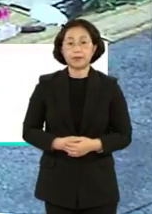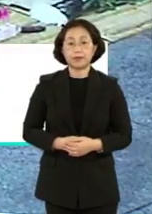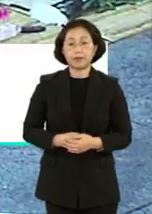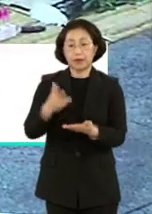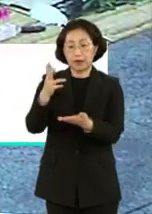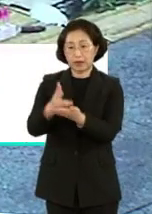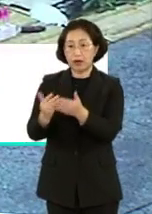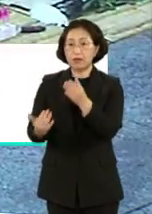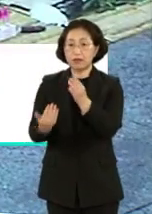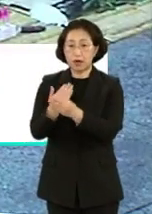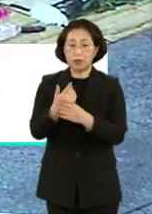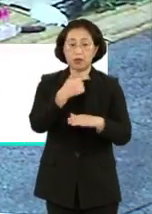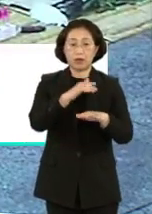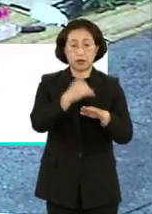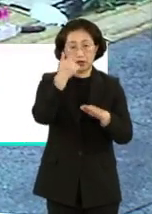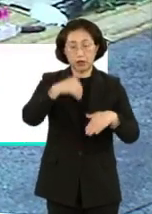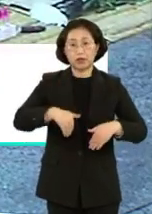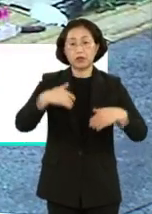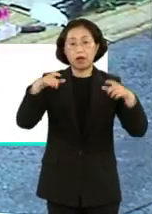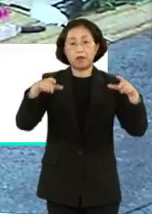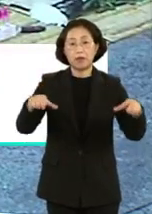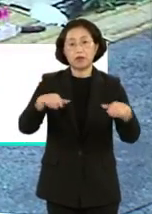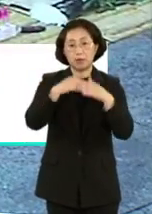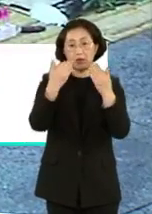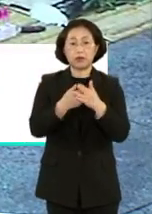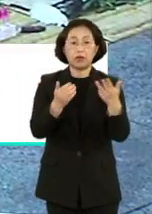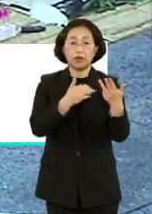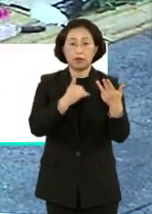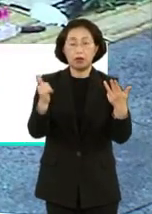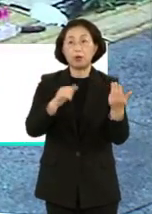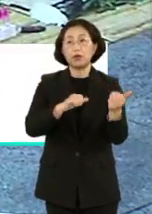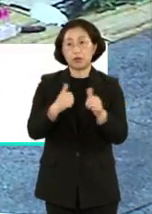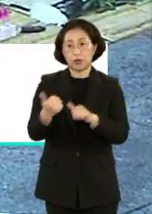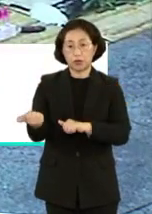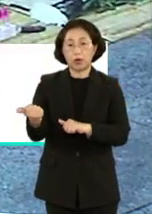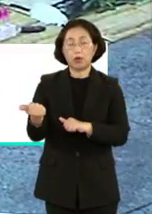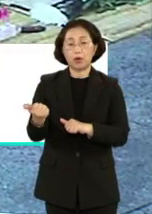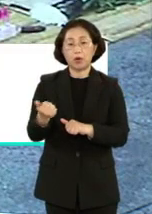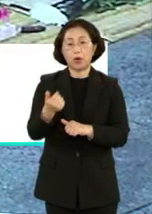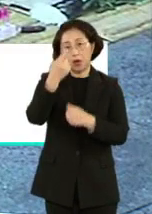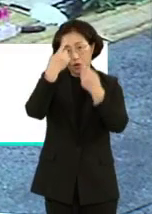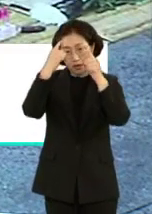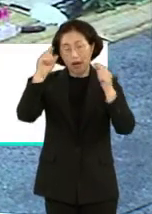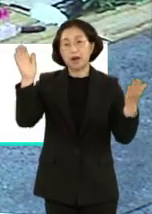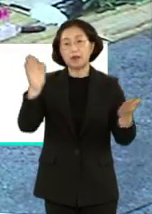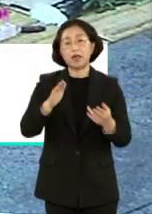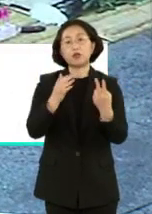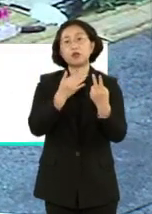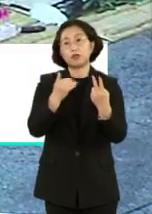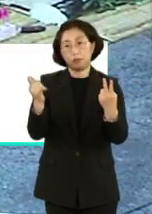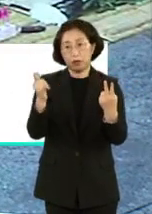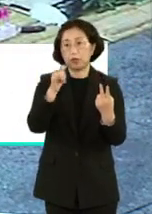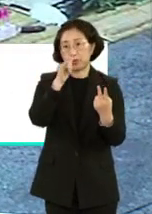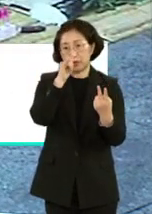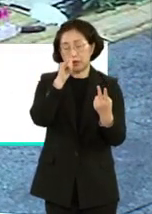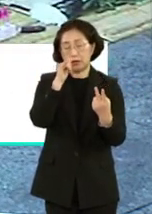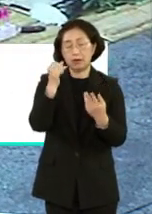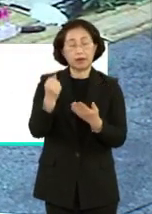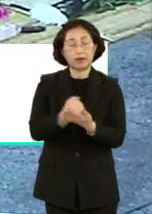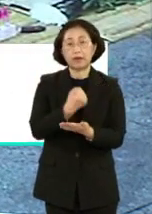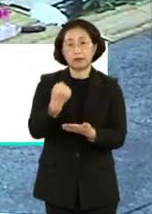이태원 참사로 대전과 충남에서도 모두 8명이 희생됐고 특히 대학생 희생자 2명이 포함돼